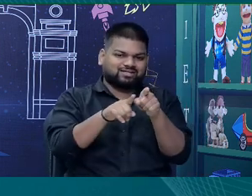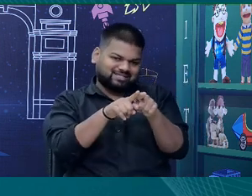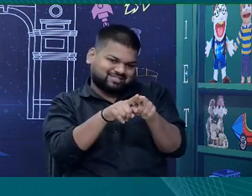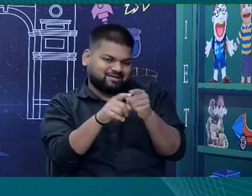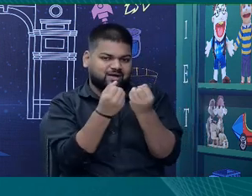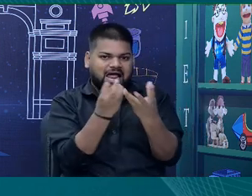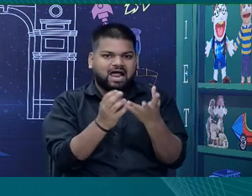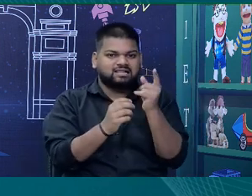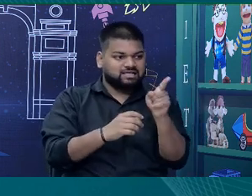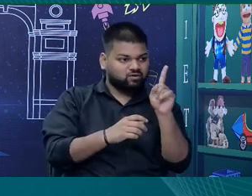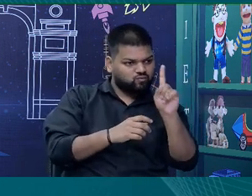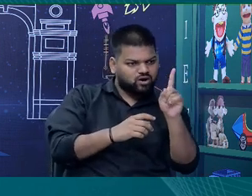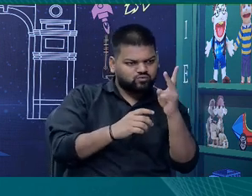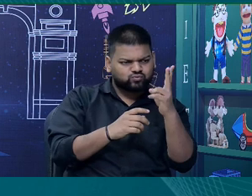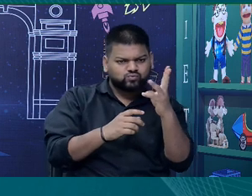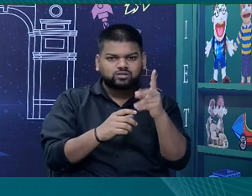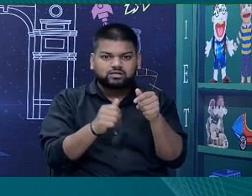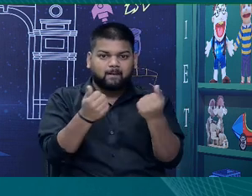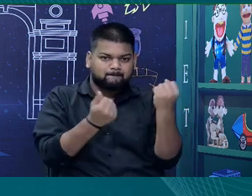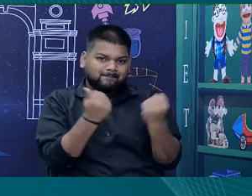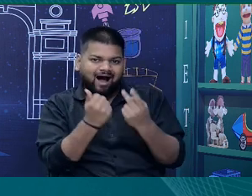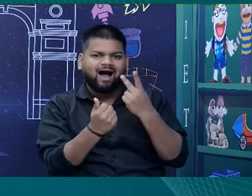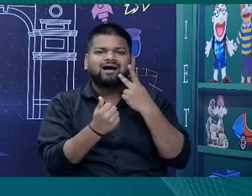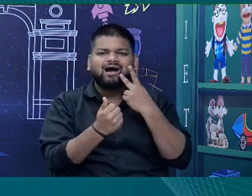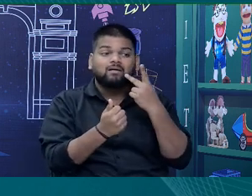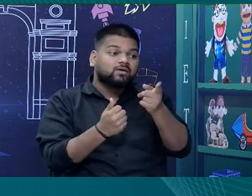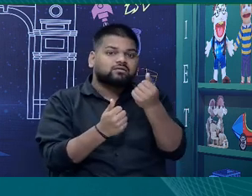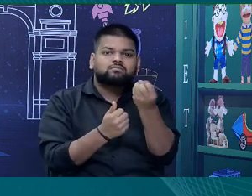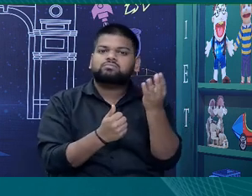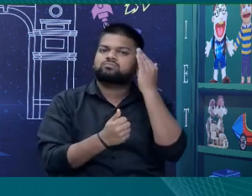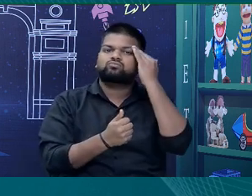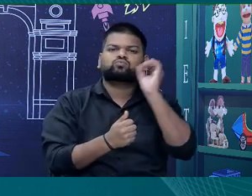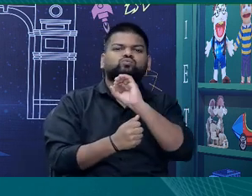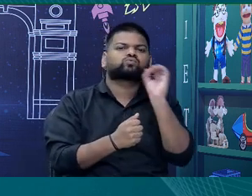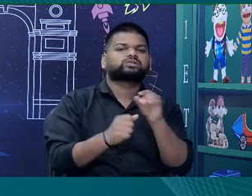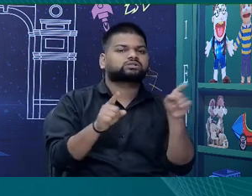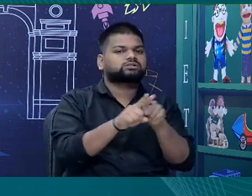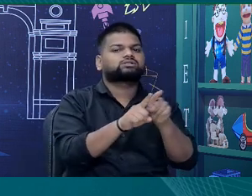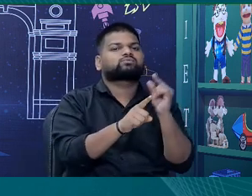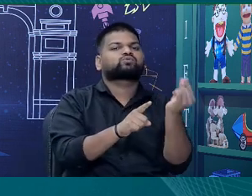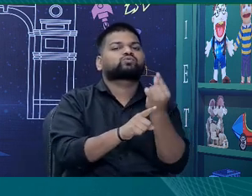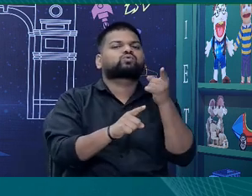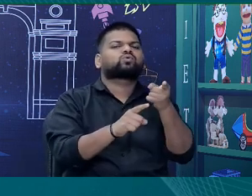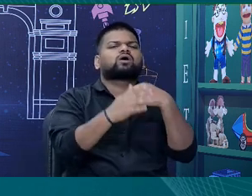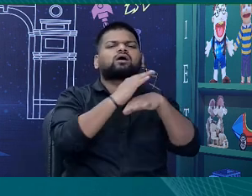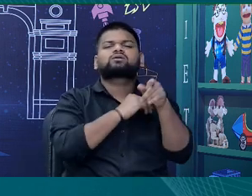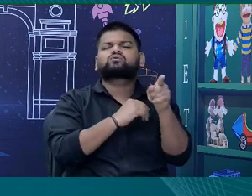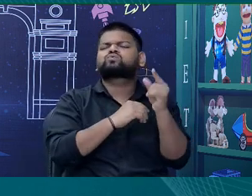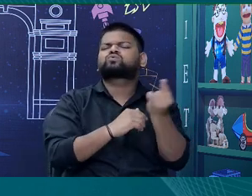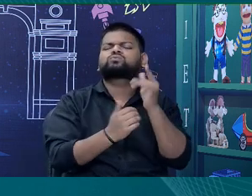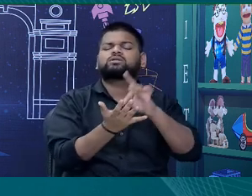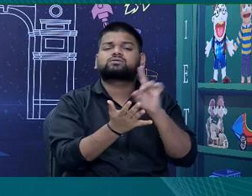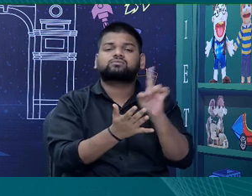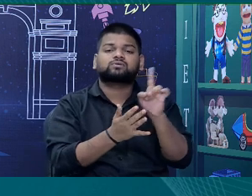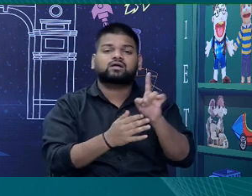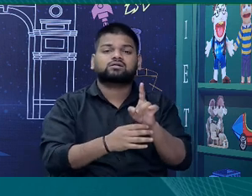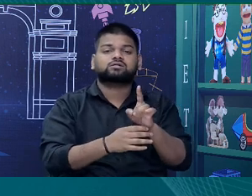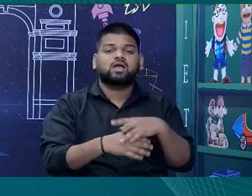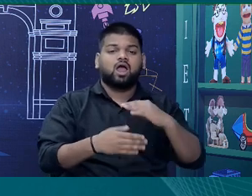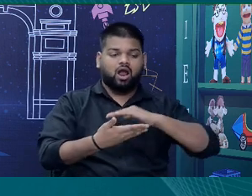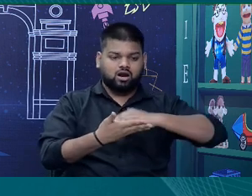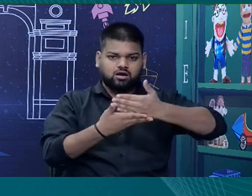रिप्रेजेंट करने के लिए आईटी इस अलसो यूज्ड आज एन लॉजिकल टूल इन डी फील्ड ऑफ इंजीनियरिंग फिजिक्स और कंप्यूटर साइंस हम इसको